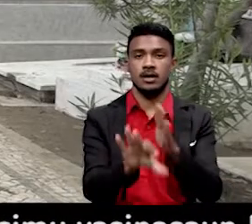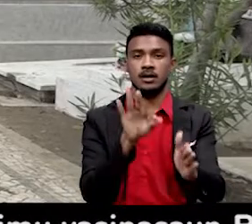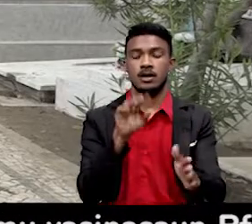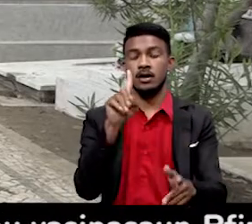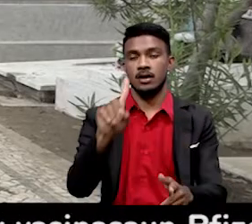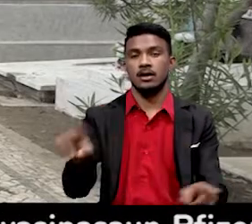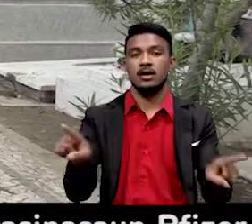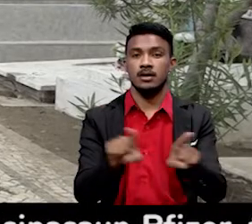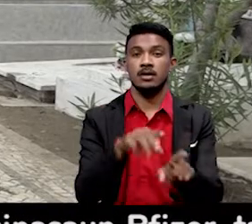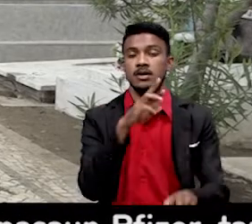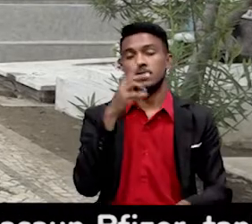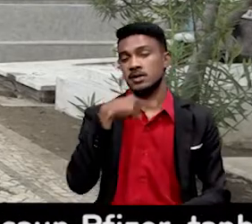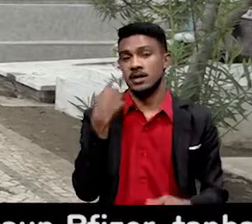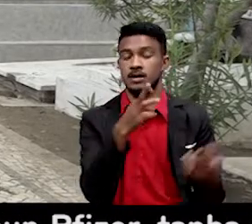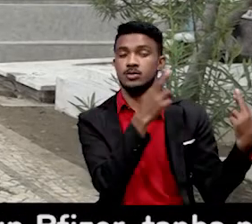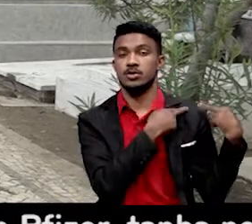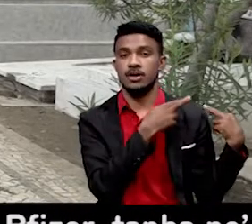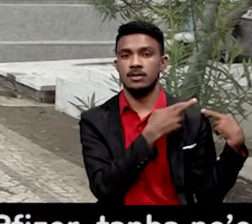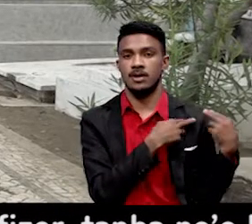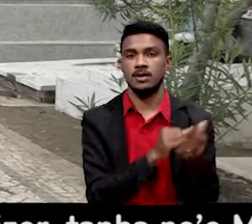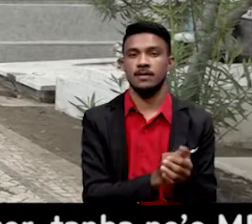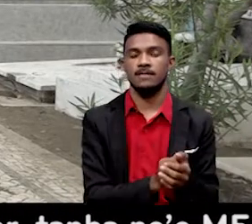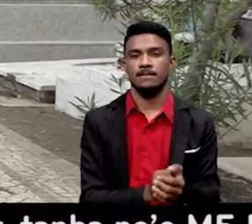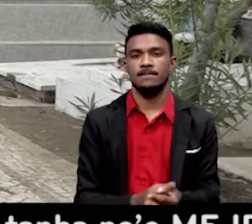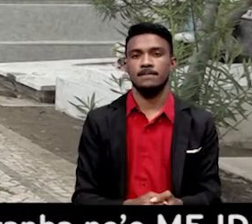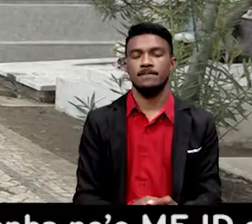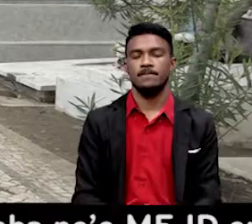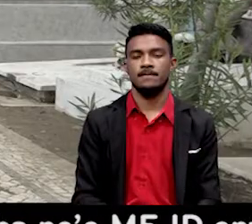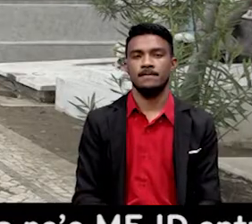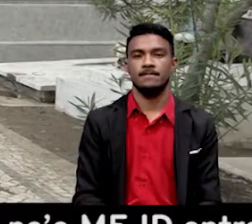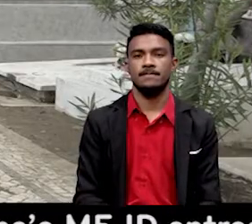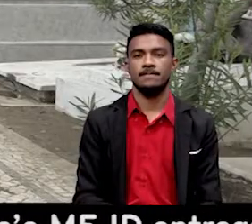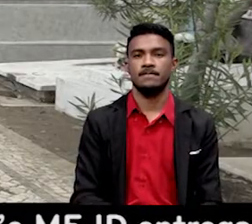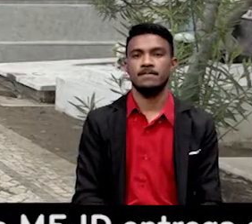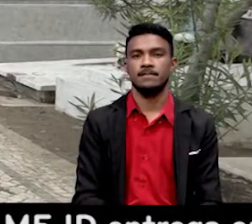Ida ne senia responsabilidade. Equipa cobertura, GMN.